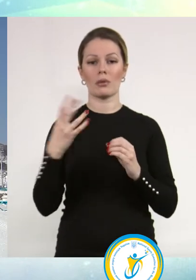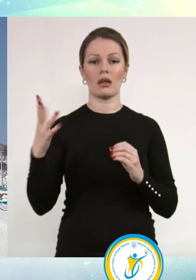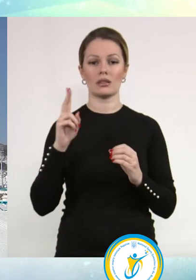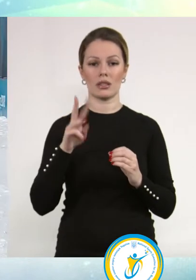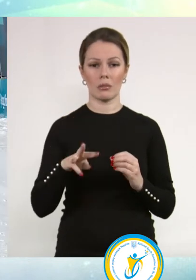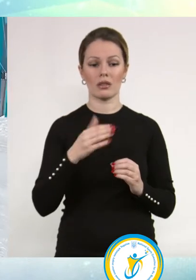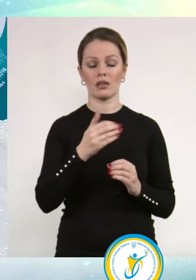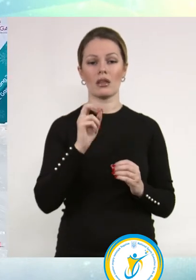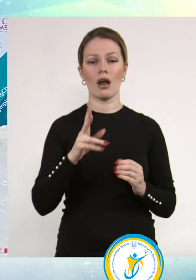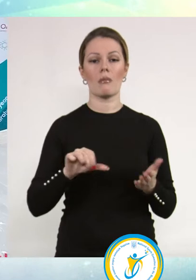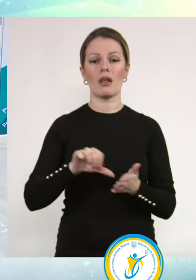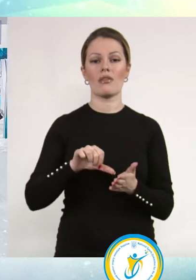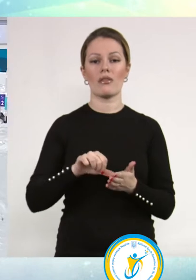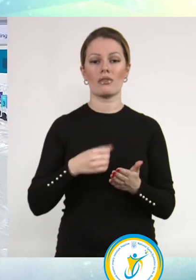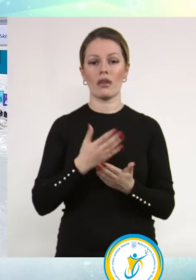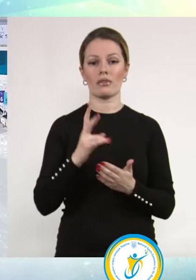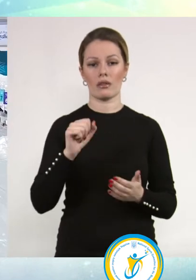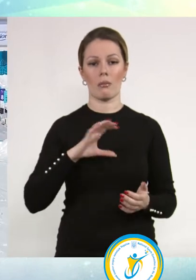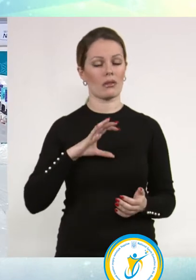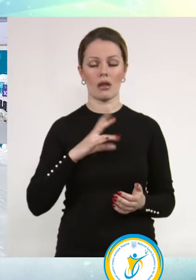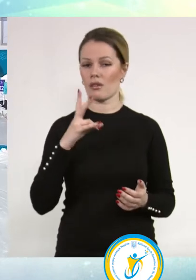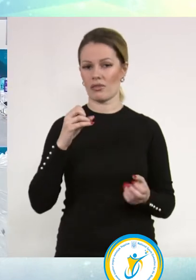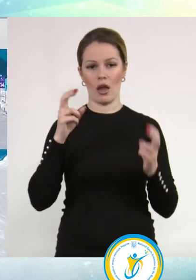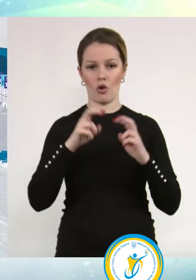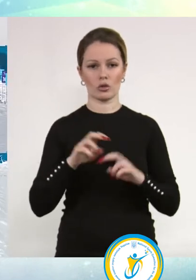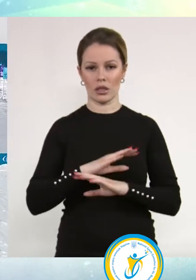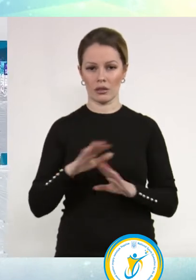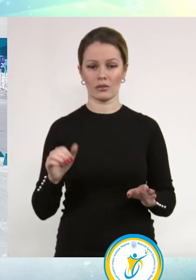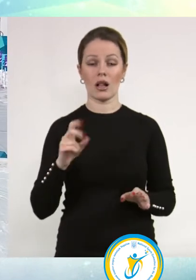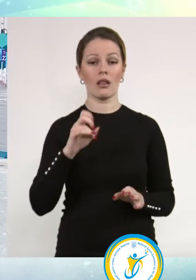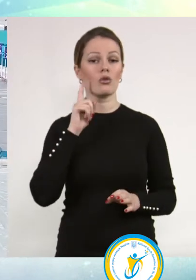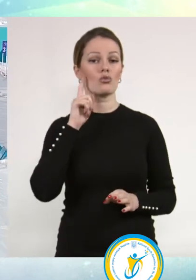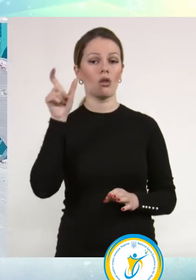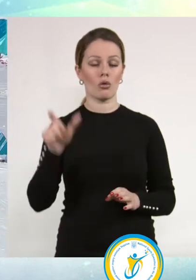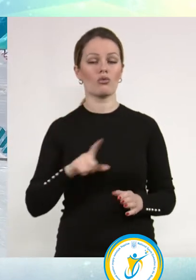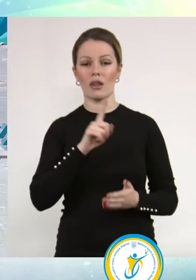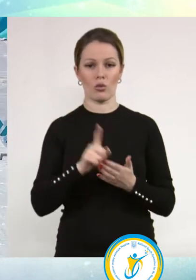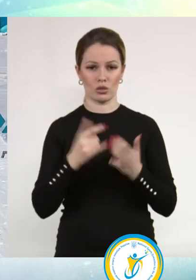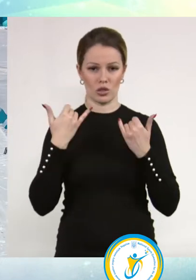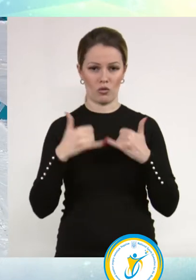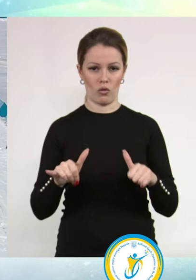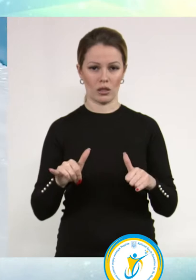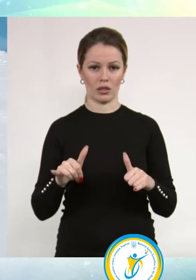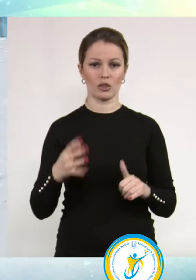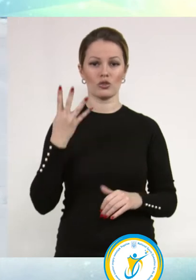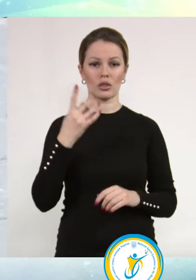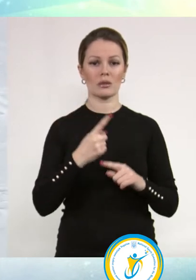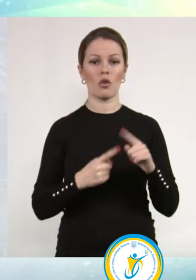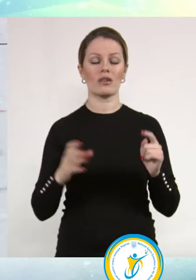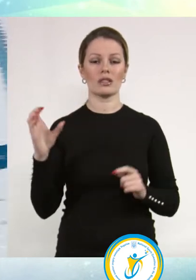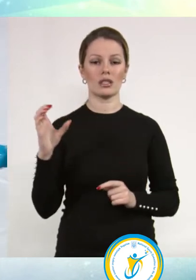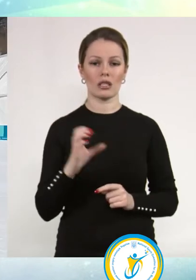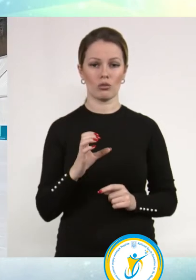15 кілометрів він, як претендент на медалі, не розглядався. Але юнаку вдалося здивувати. Буквально